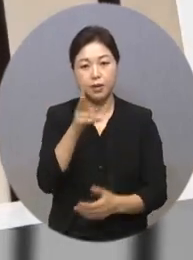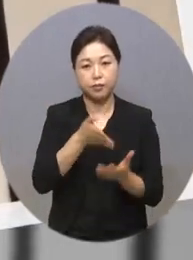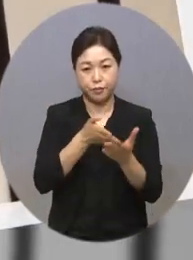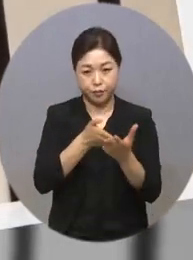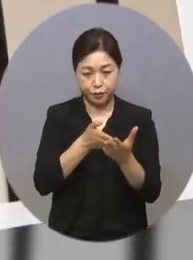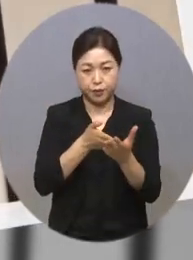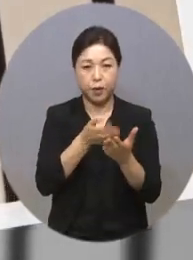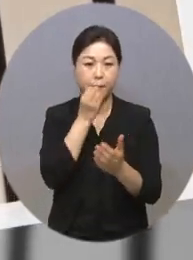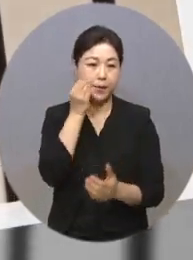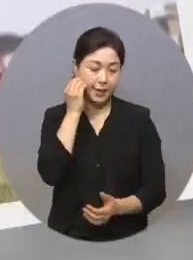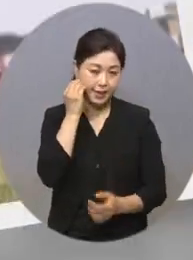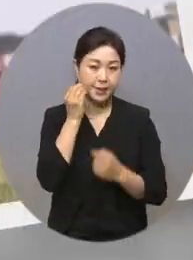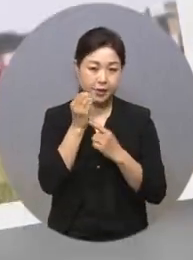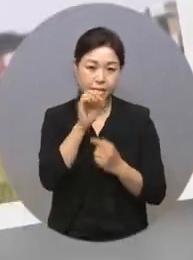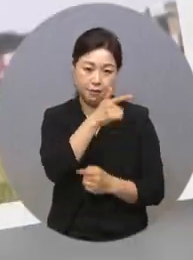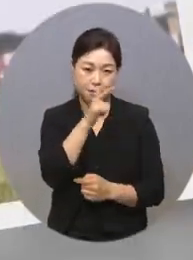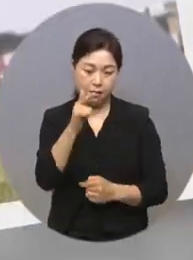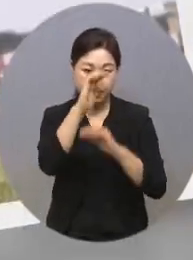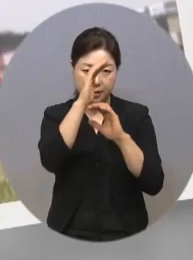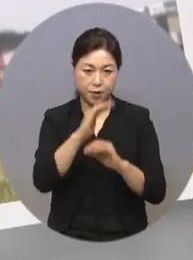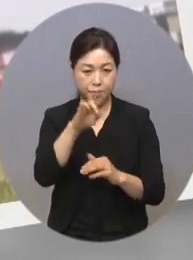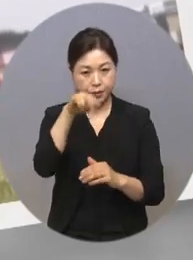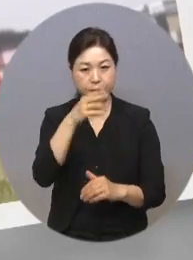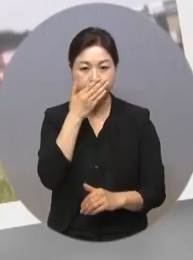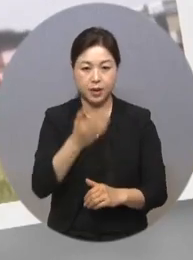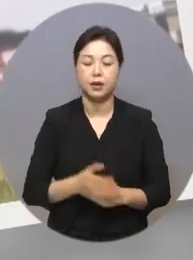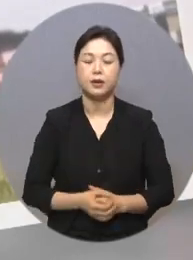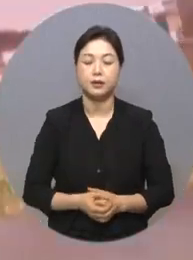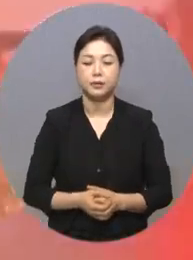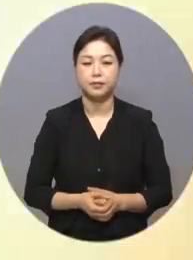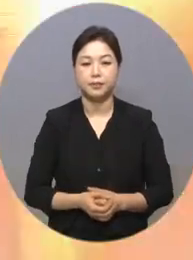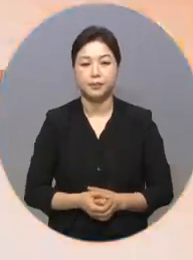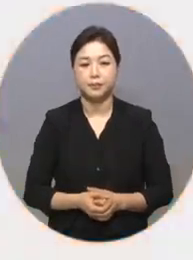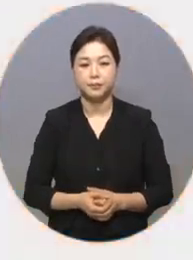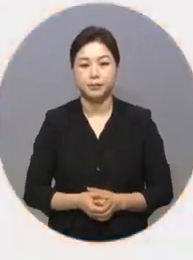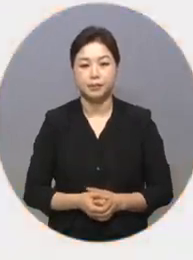웰페어뉴스 홈페이지를 통해 보다 다양한 소식을 접할 수 있습니다.